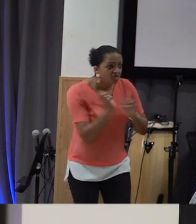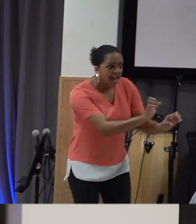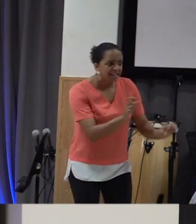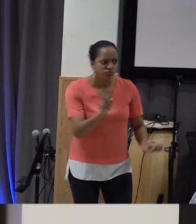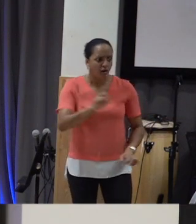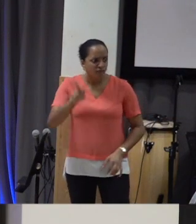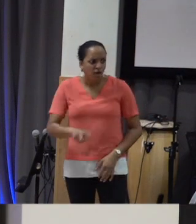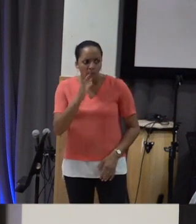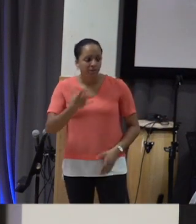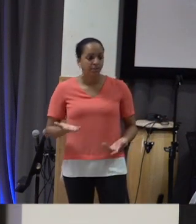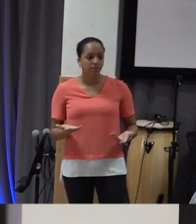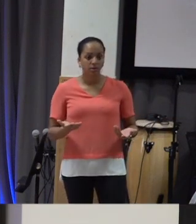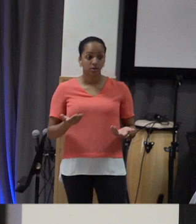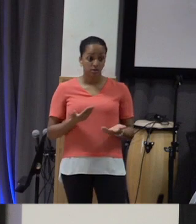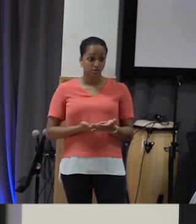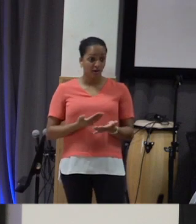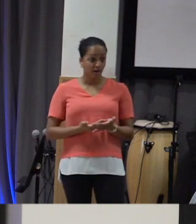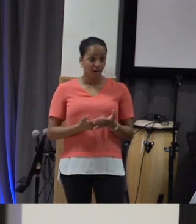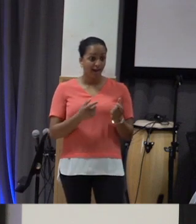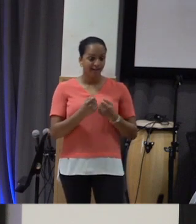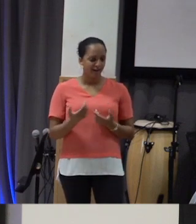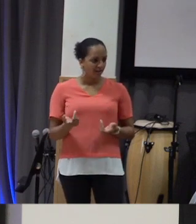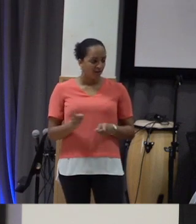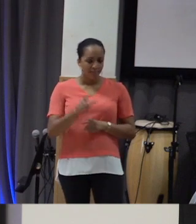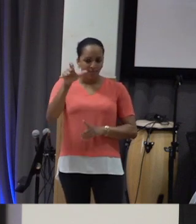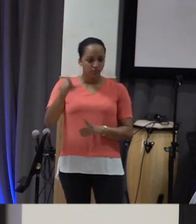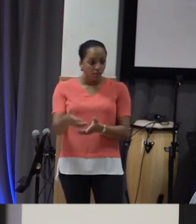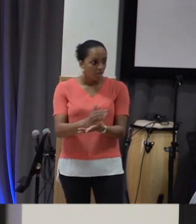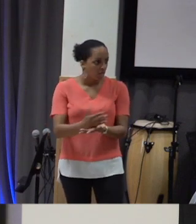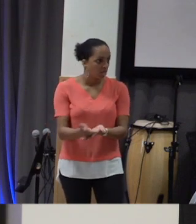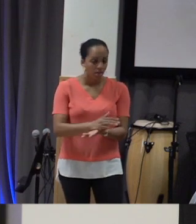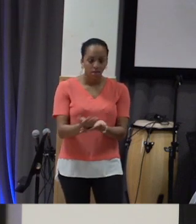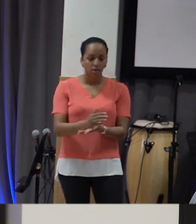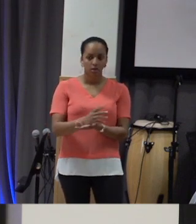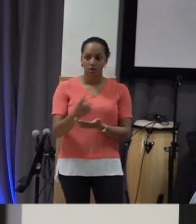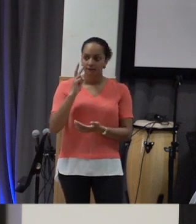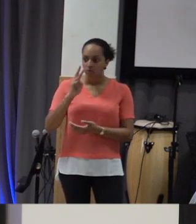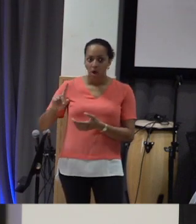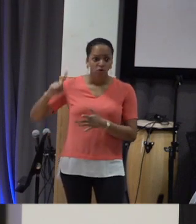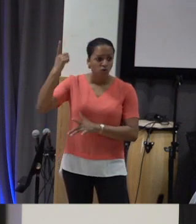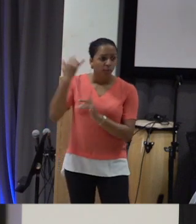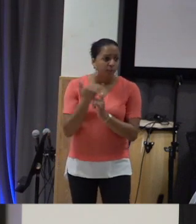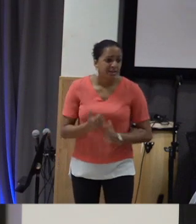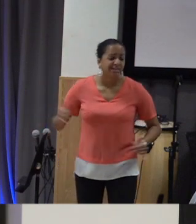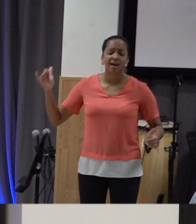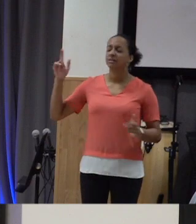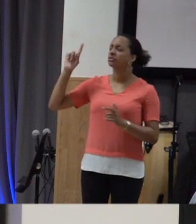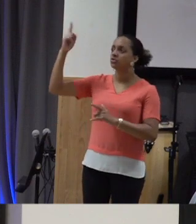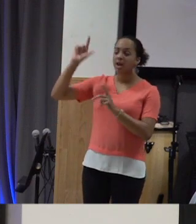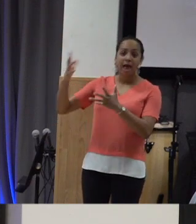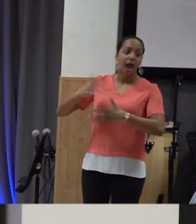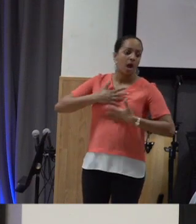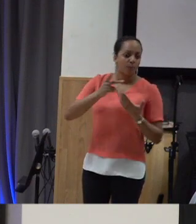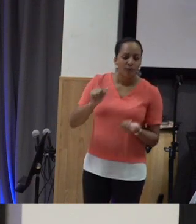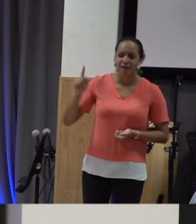y croire. Tu vois, ça c'est de l'incrédulité. Tu vois la puissance de Dieu devant tes yeux, tu entends des témoignages, tu vois l'amour de Dieu, tu ressens la présence de Dieu, la